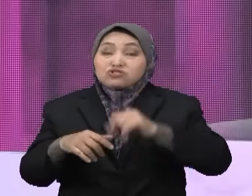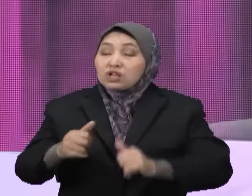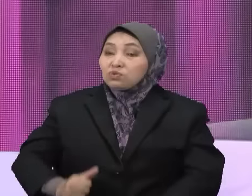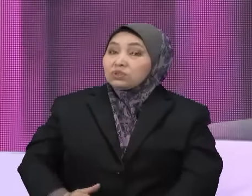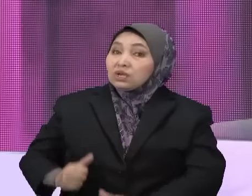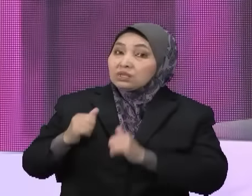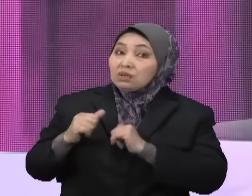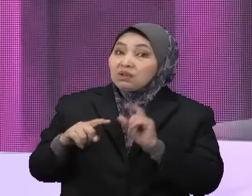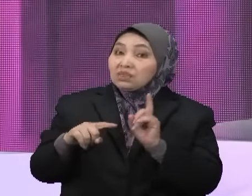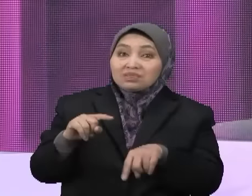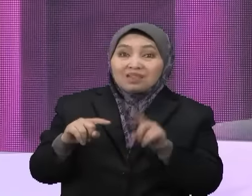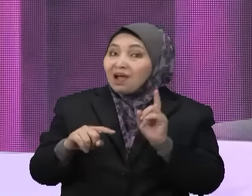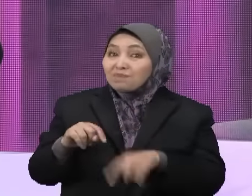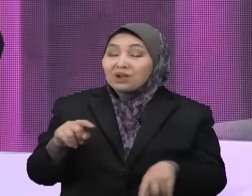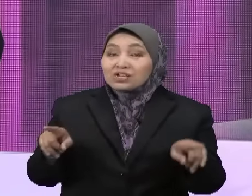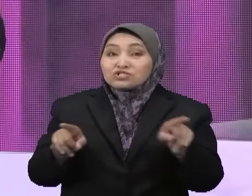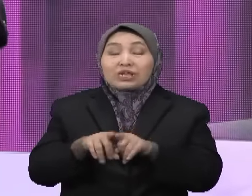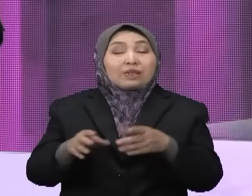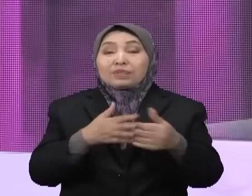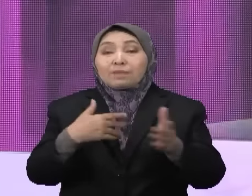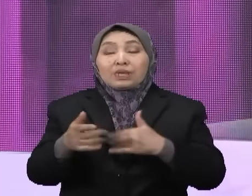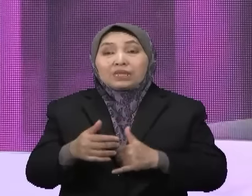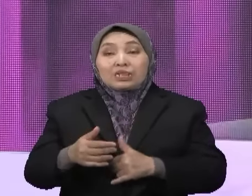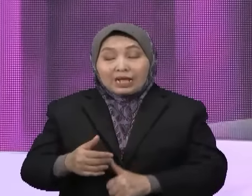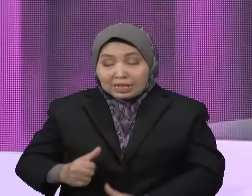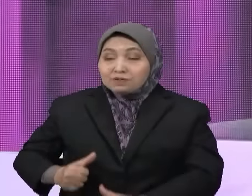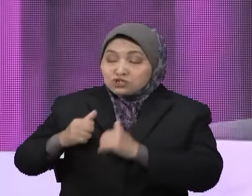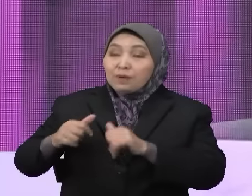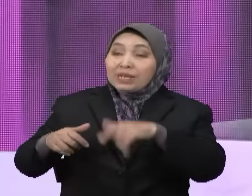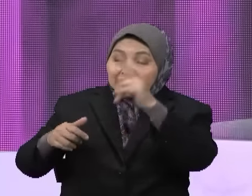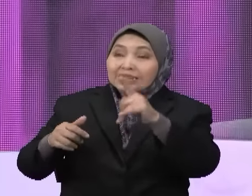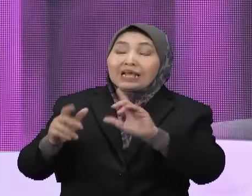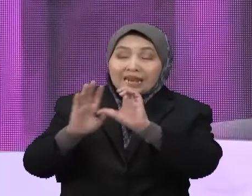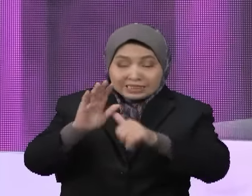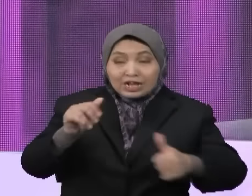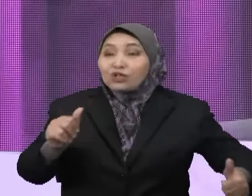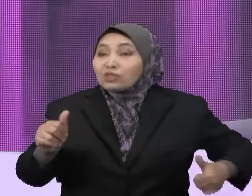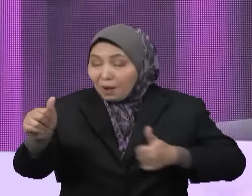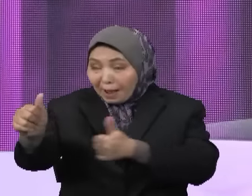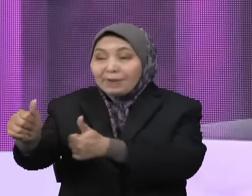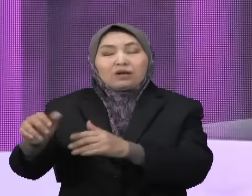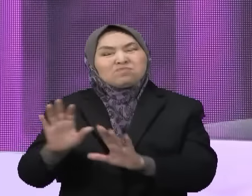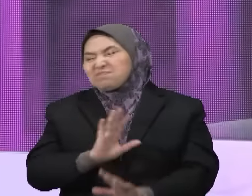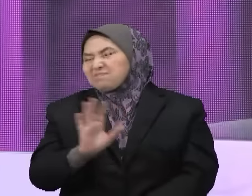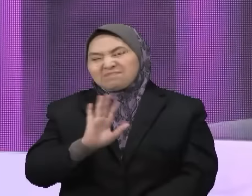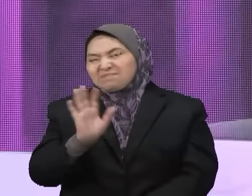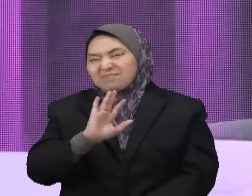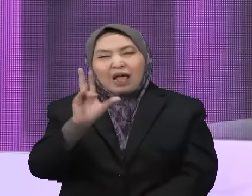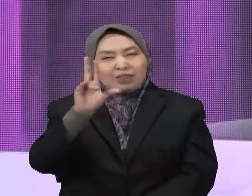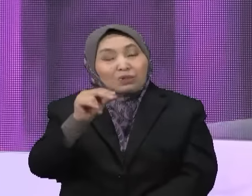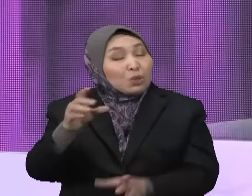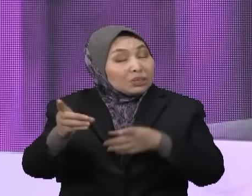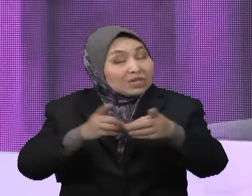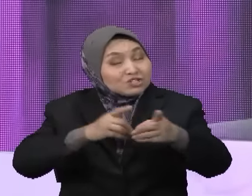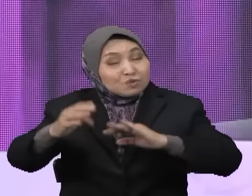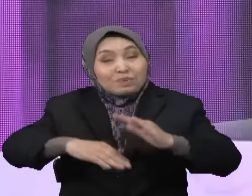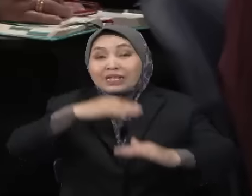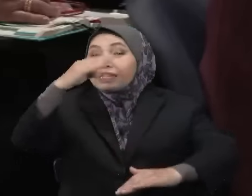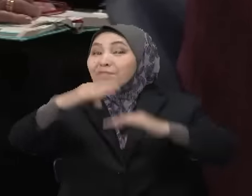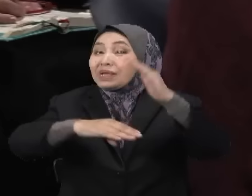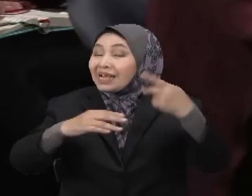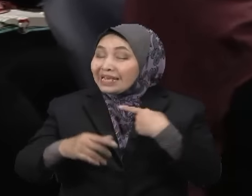dia bukan boleh macam panglima pergi dulu, kita naik datang belakang, tak boleh, kan? Itu sebabnya salah satu disiplin yang dibina dalam kehidupan